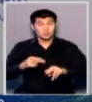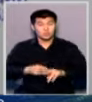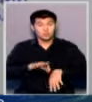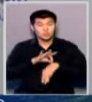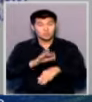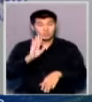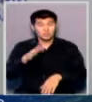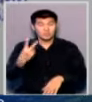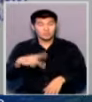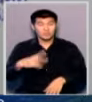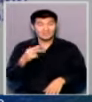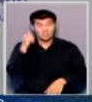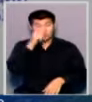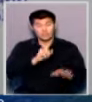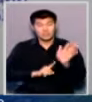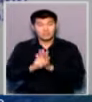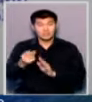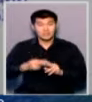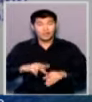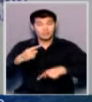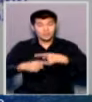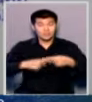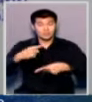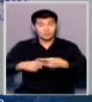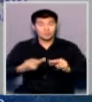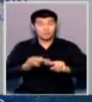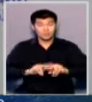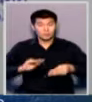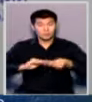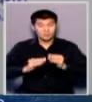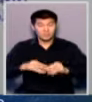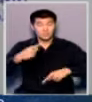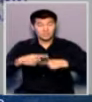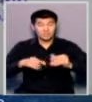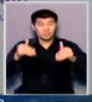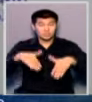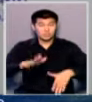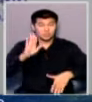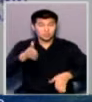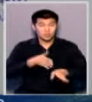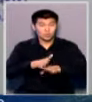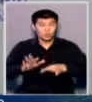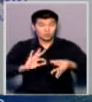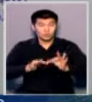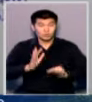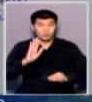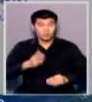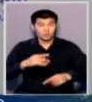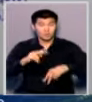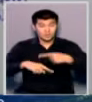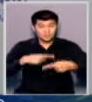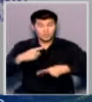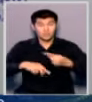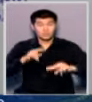жүргізілетін болады 2022 жылдан бастап. Біртіндеп осы үш ауысымды мектептер мәселесінде біз, яғни жапсар жайлар салу